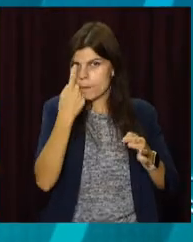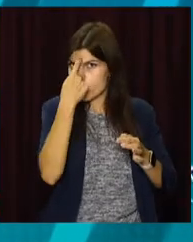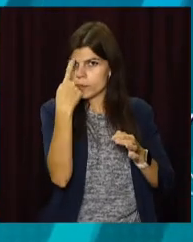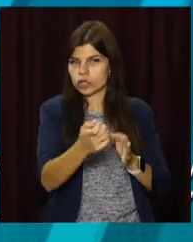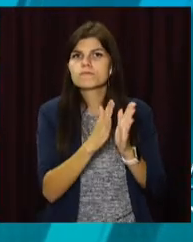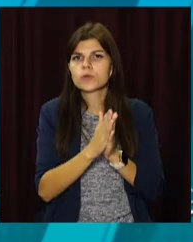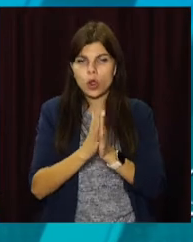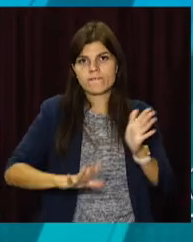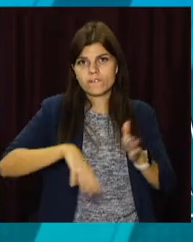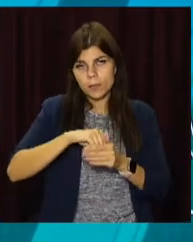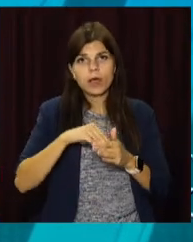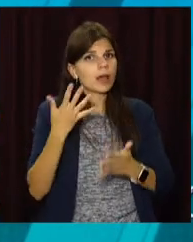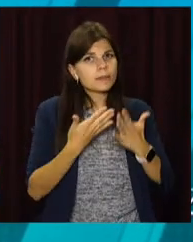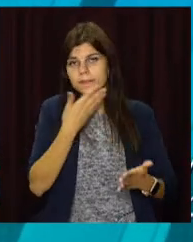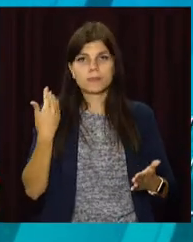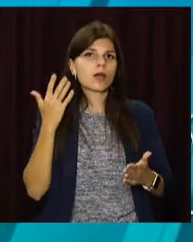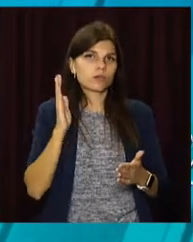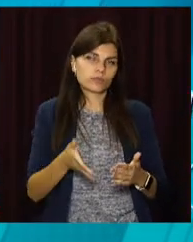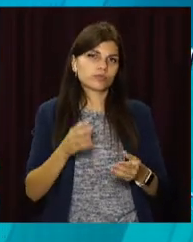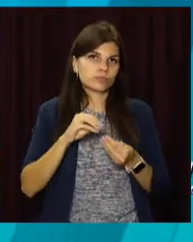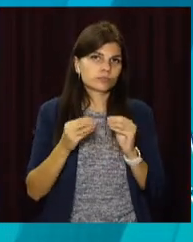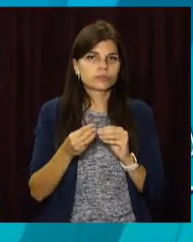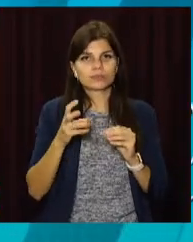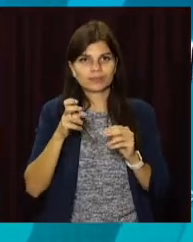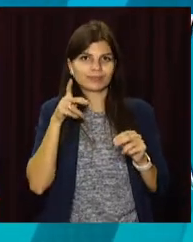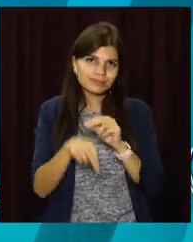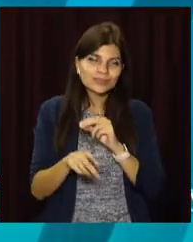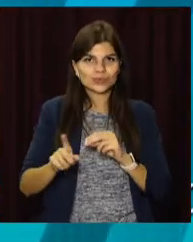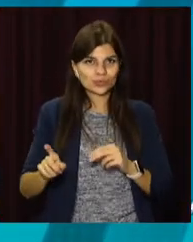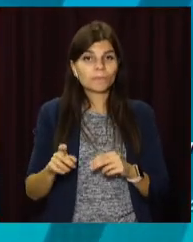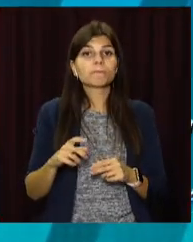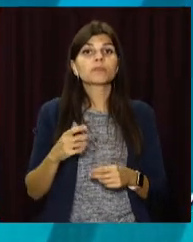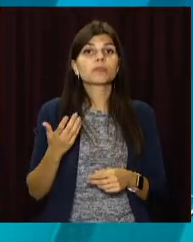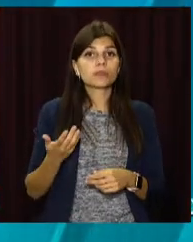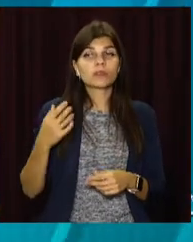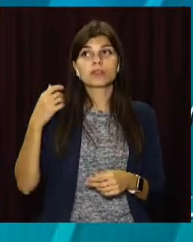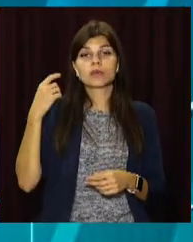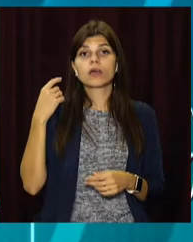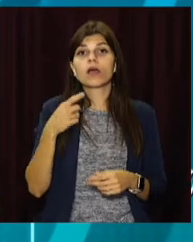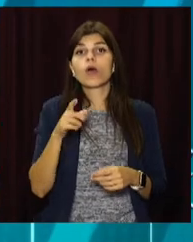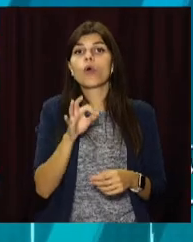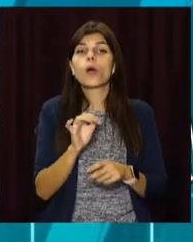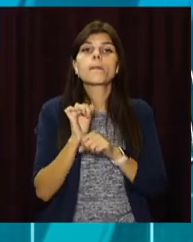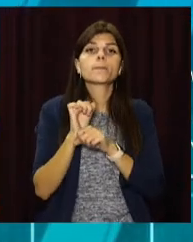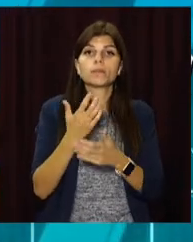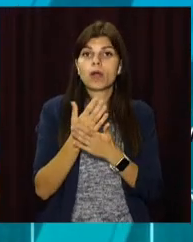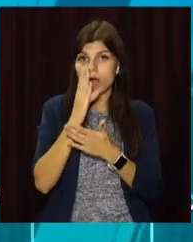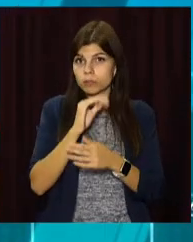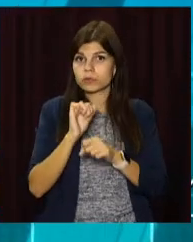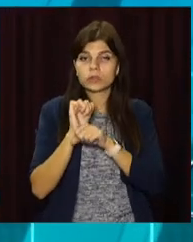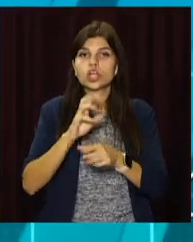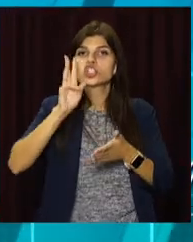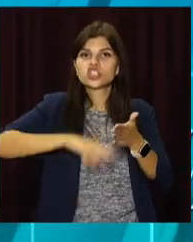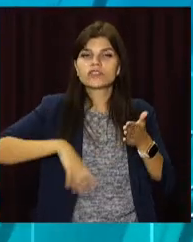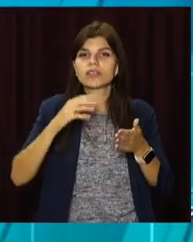У період карантинних обмежень акціонерне товариство Дніпрогаз підтримало рішення уряду про призупинення нарахування штрафних санкцій